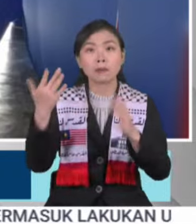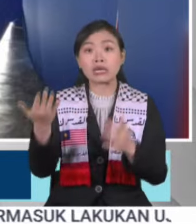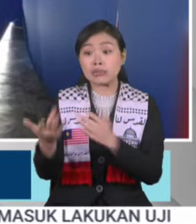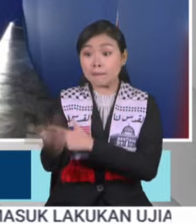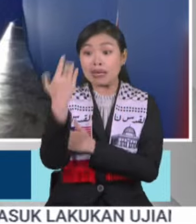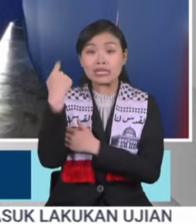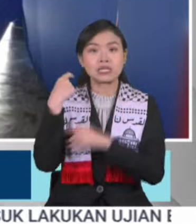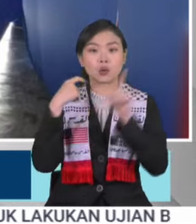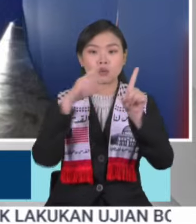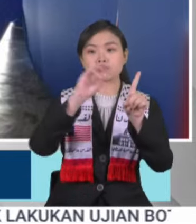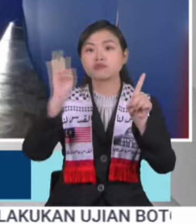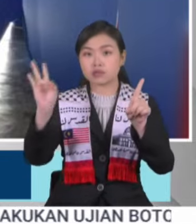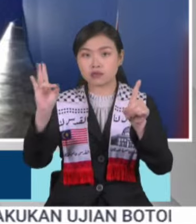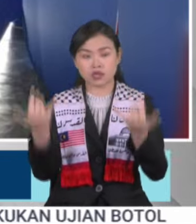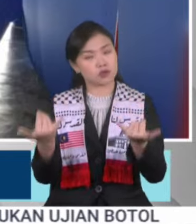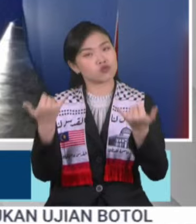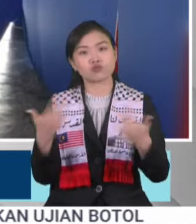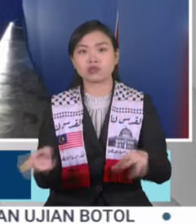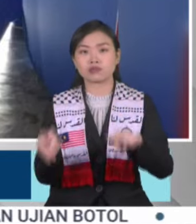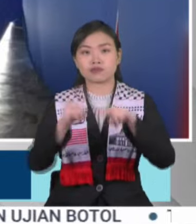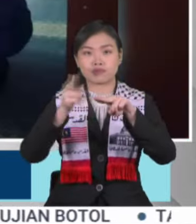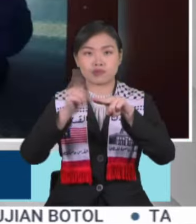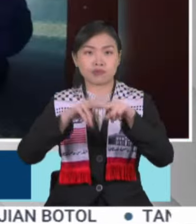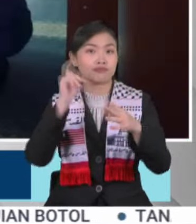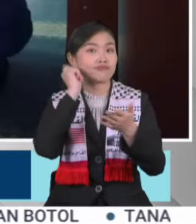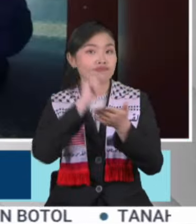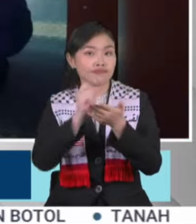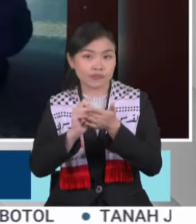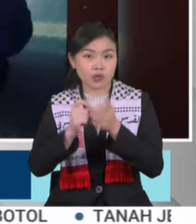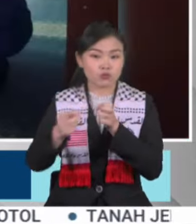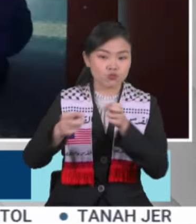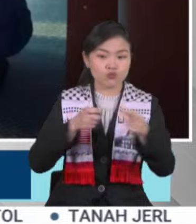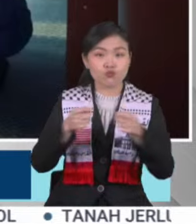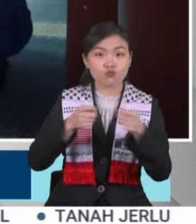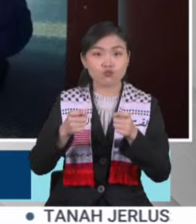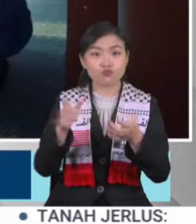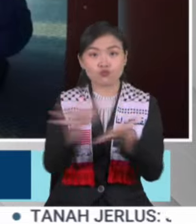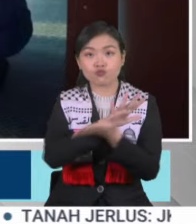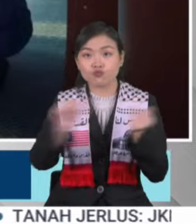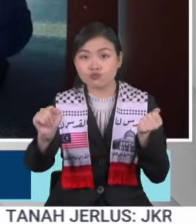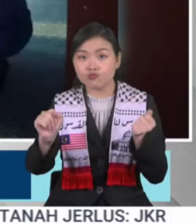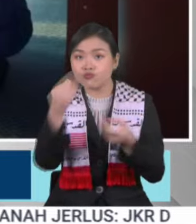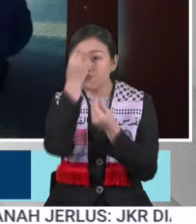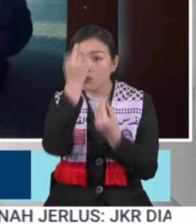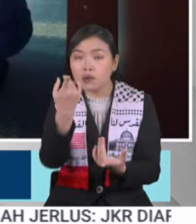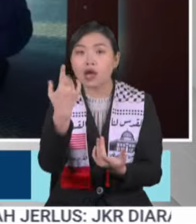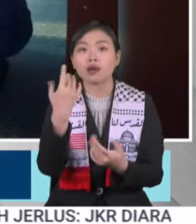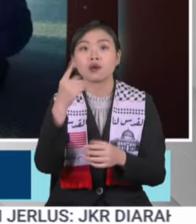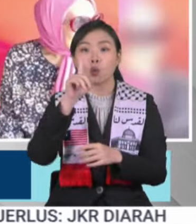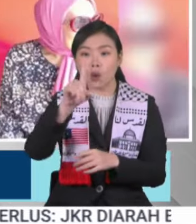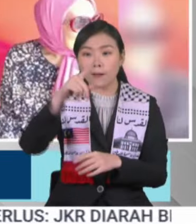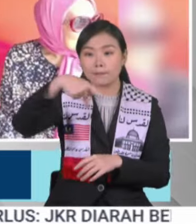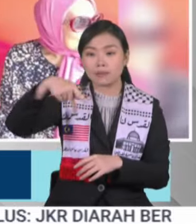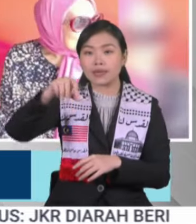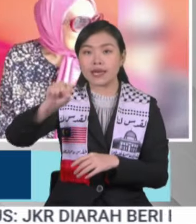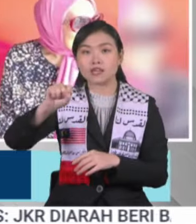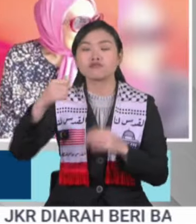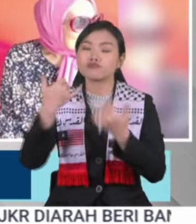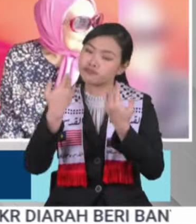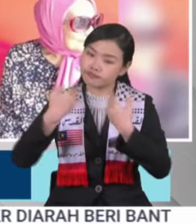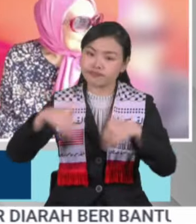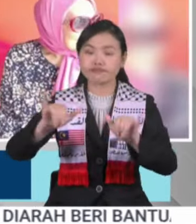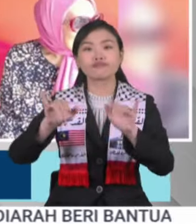sebelah pagi. Sekretariat Jawatankuasa Pengurusan Bencana APM memaklumkan satu PPS masih dibuka di daerah Mualim.